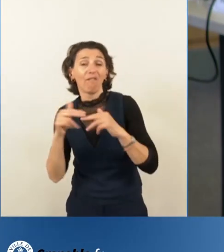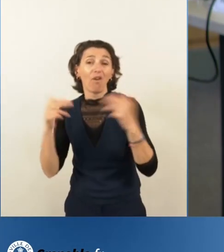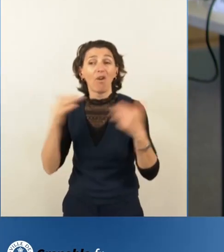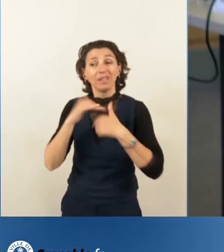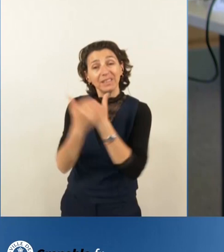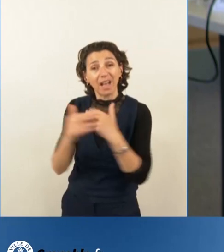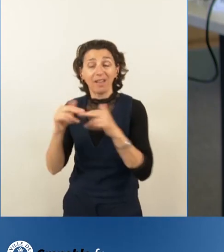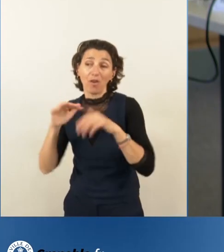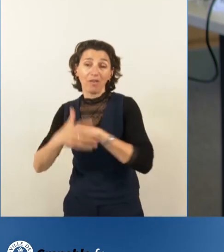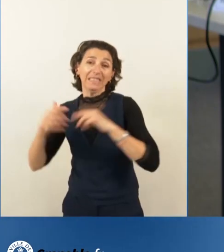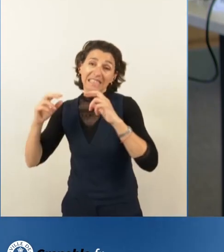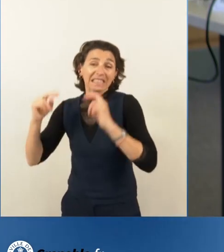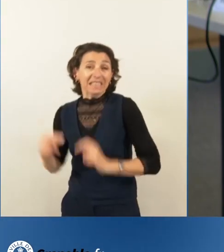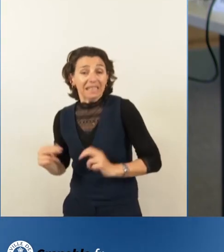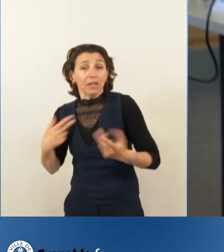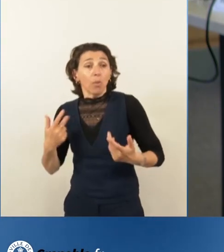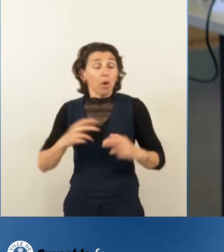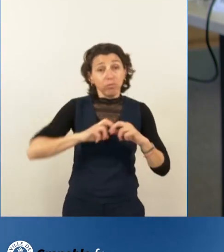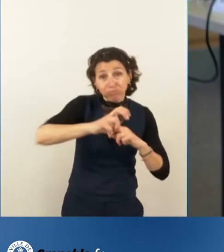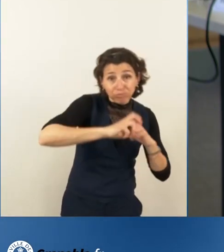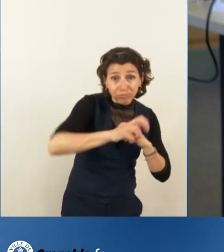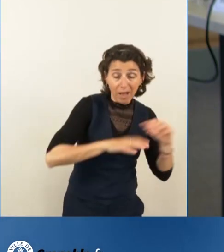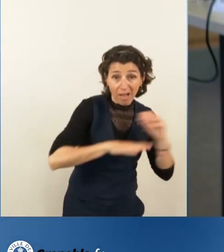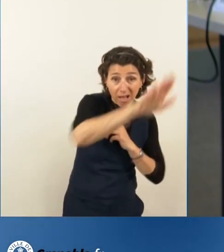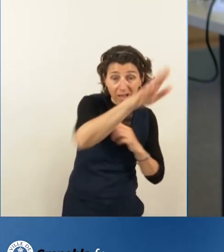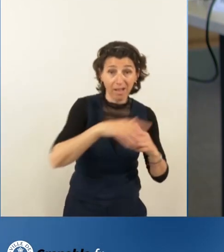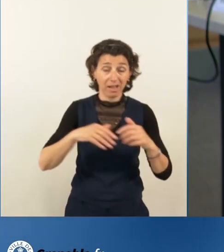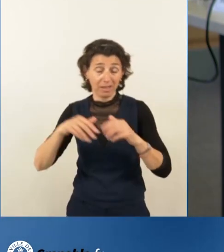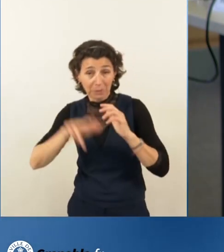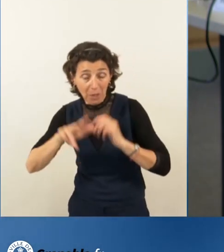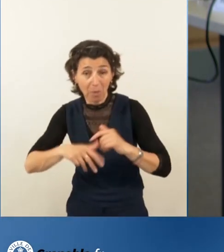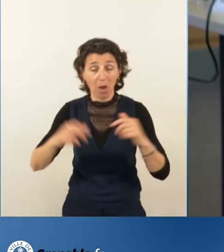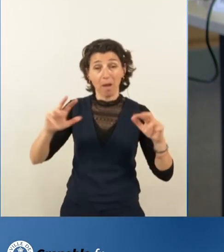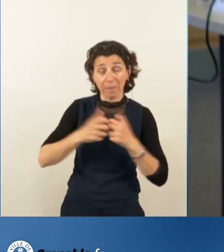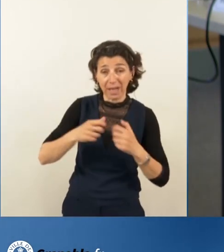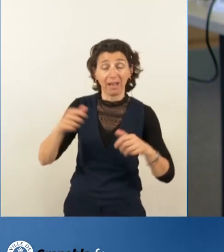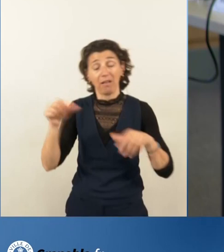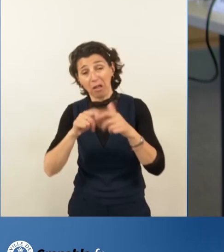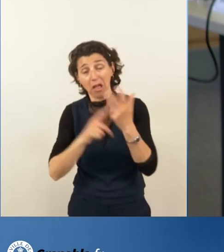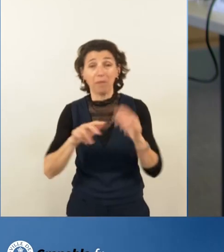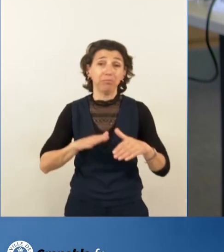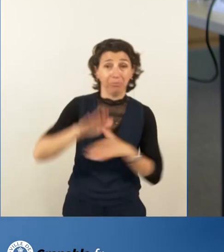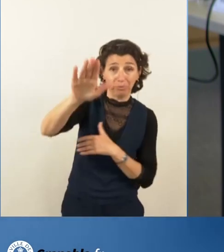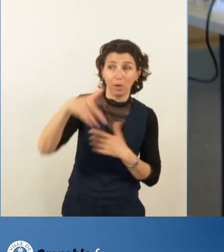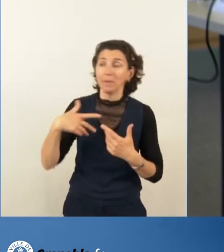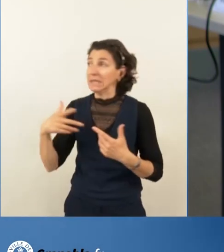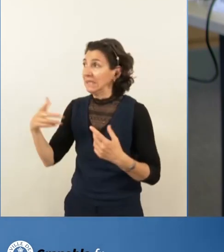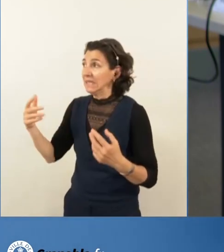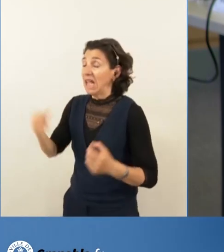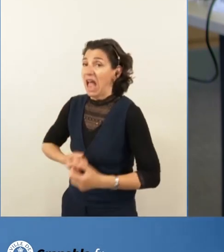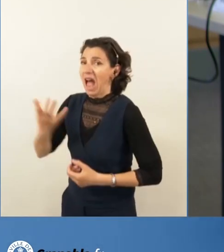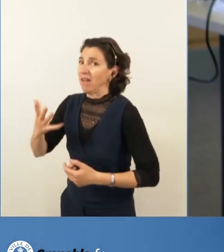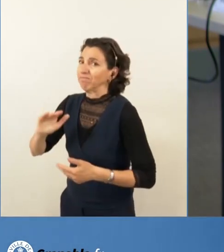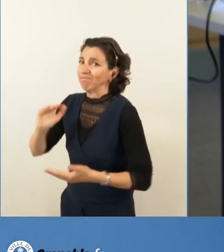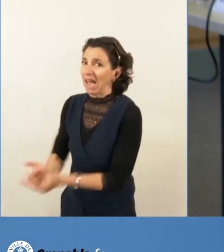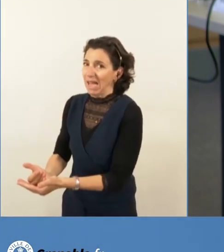de l'alimentation ou des transports à stopper leur pratique artistique ainsi l'inscription pour les